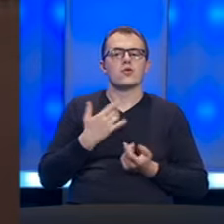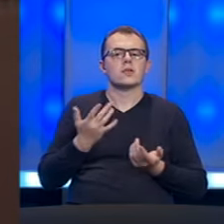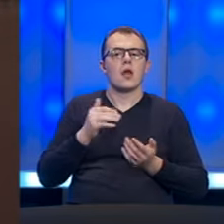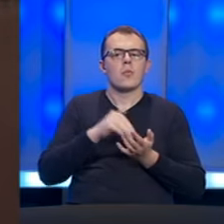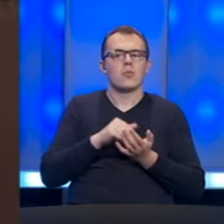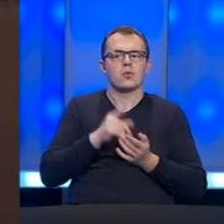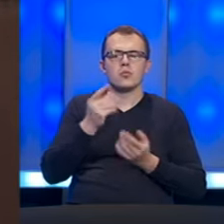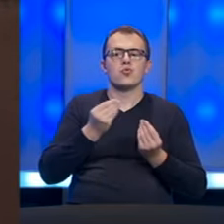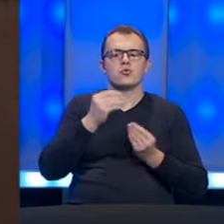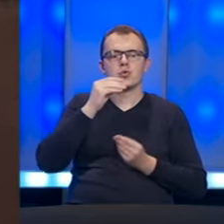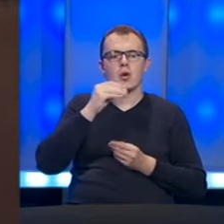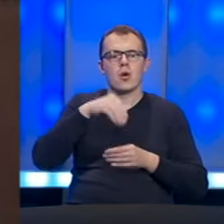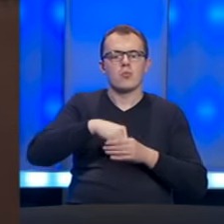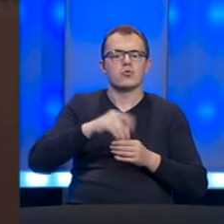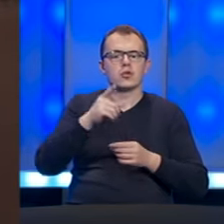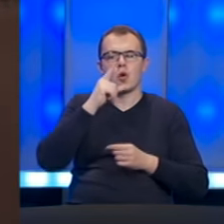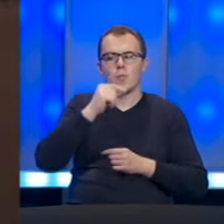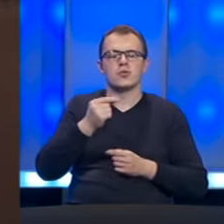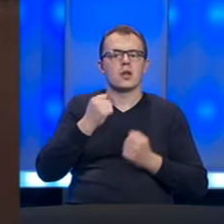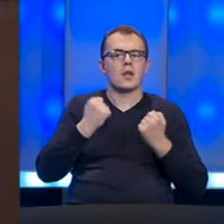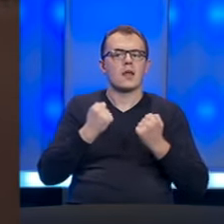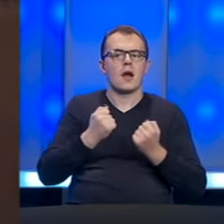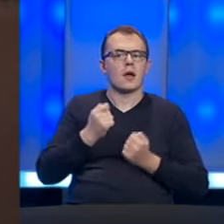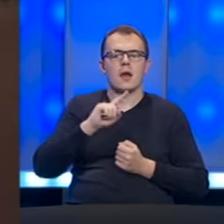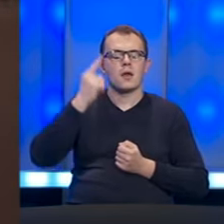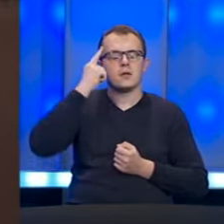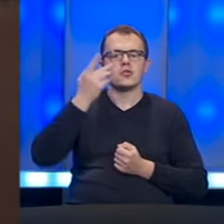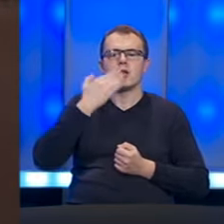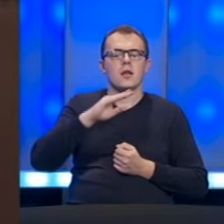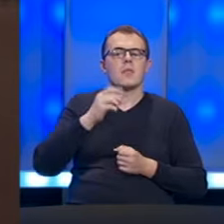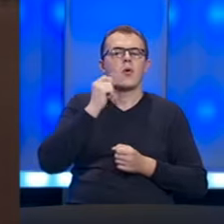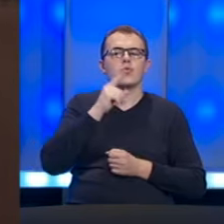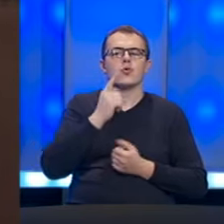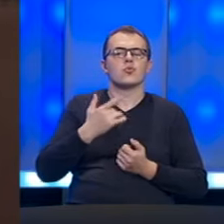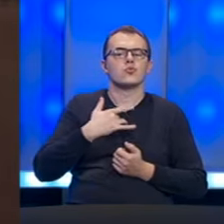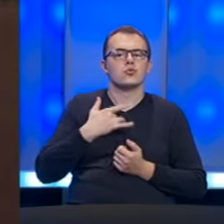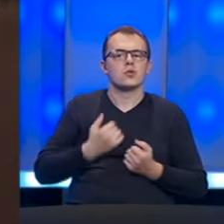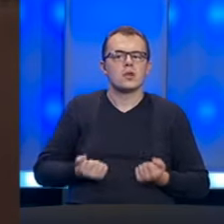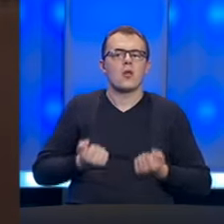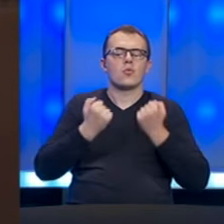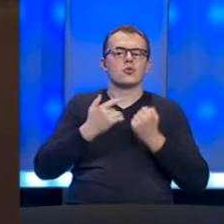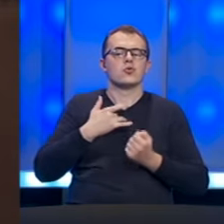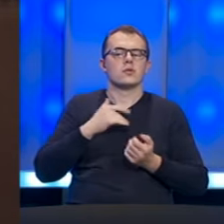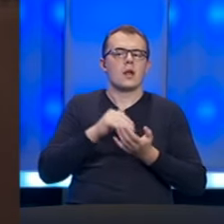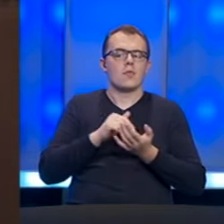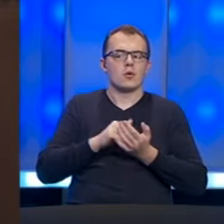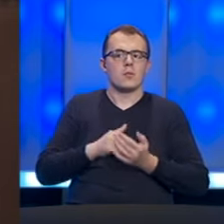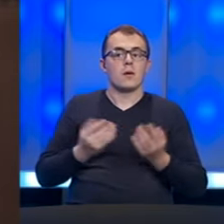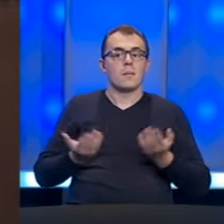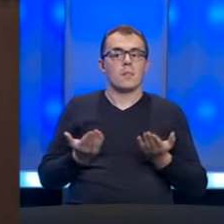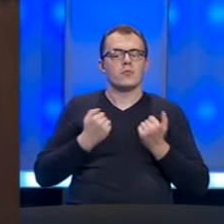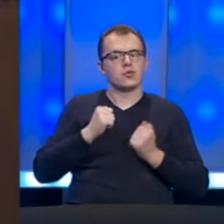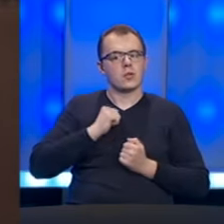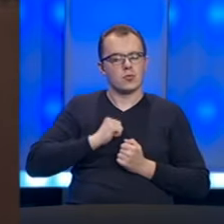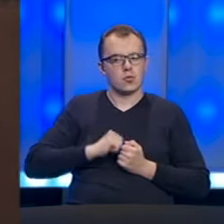je budžet opštine jak ili slično ne znači da nemamo ljudi koji su socijalno ugroženi u stanju socijalne potrebe. Međutim,